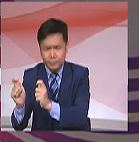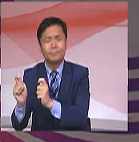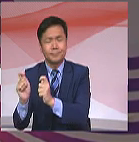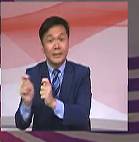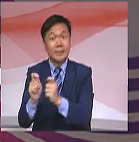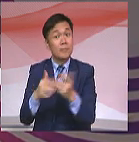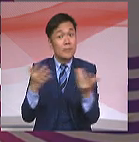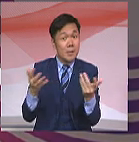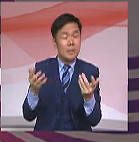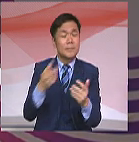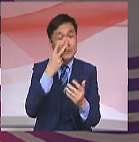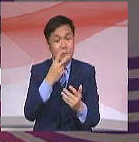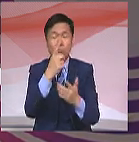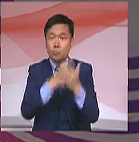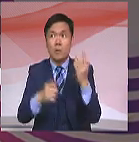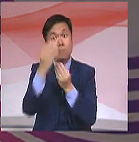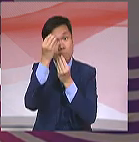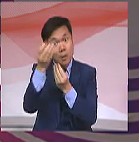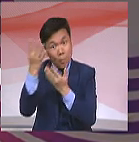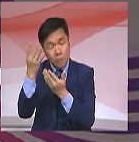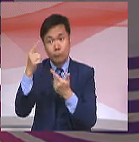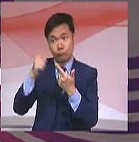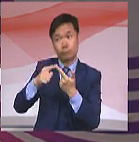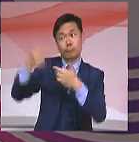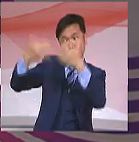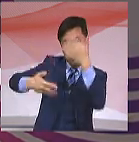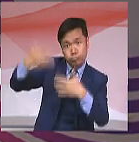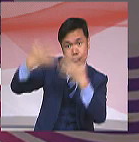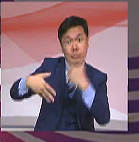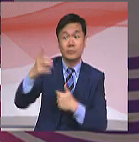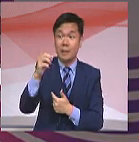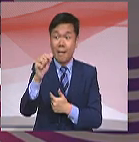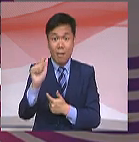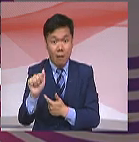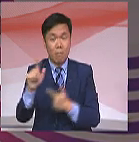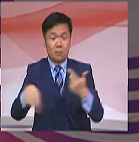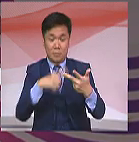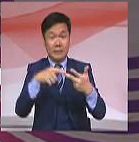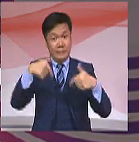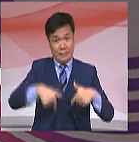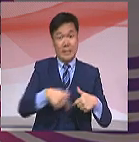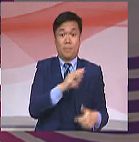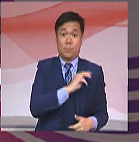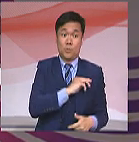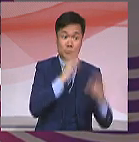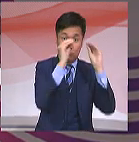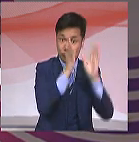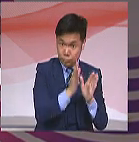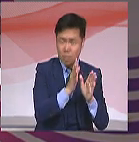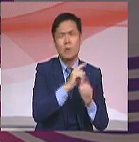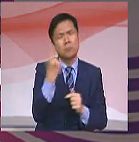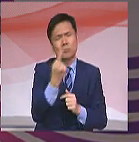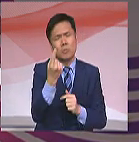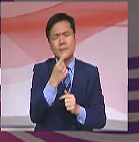menggunakan maklumat-maklumat yang ada, data-data yang ada, dan kami di KPM sentiasa committed bahawa